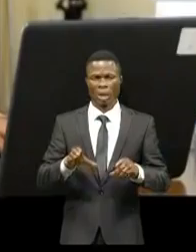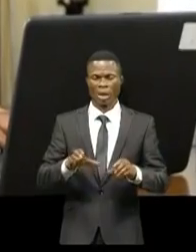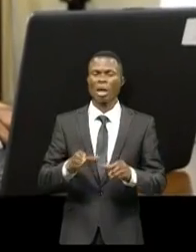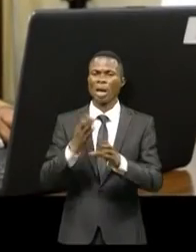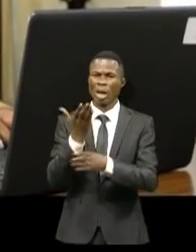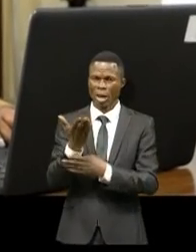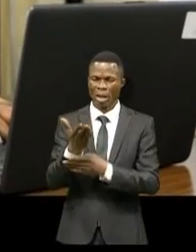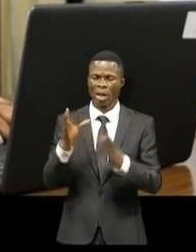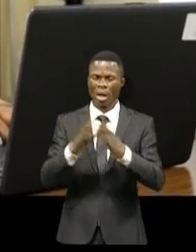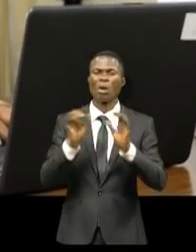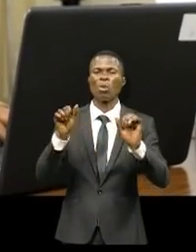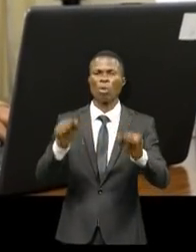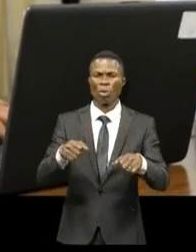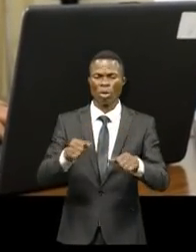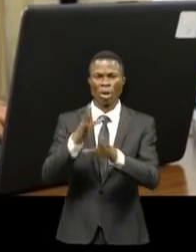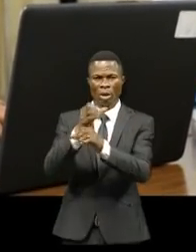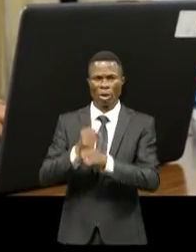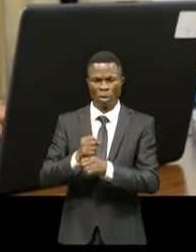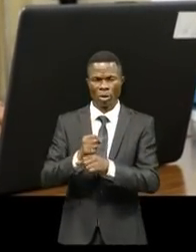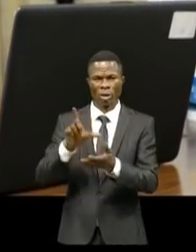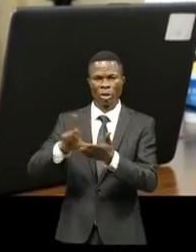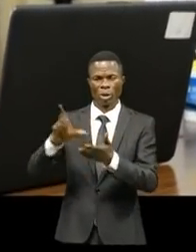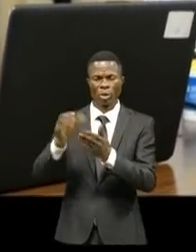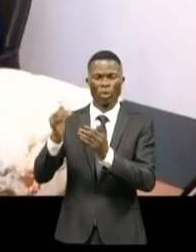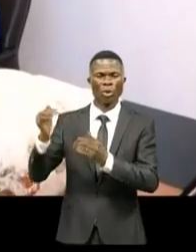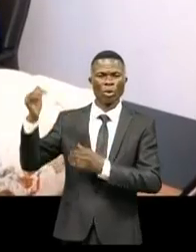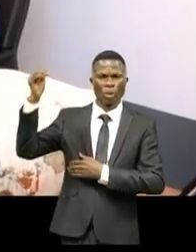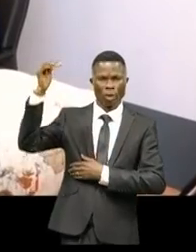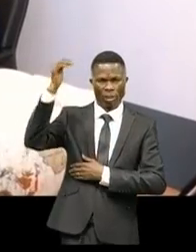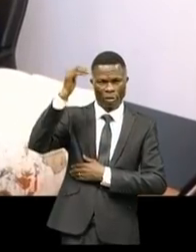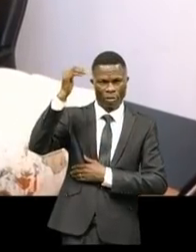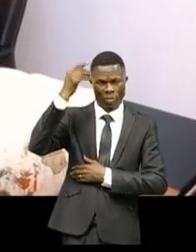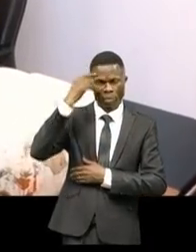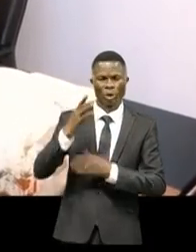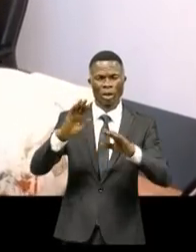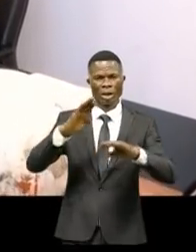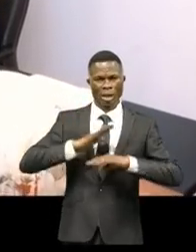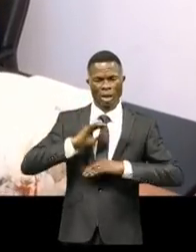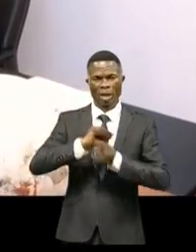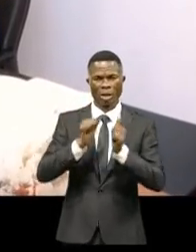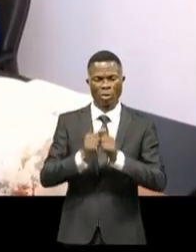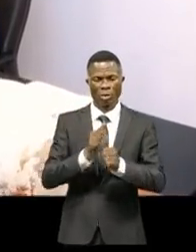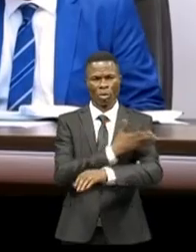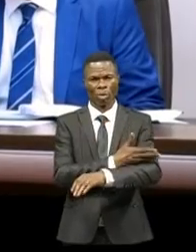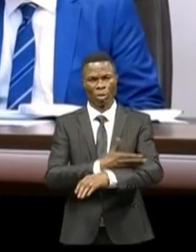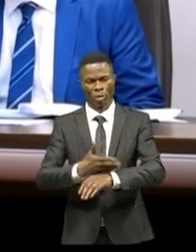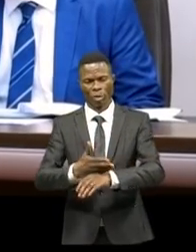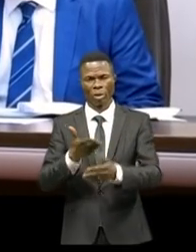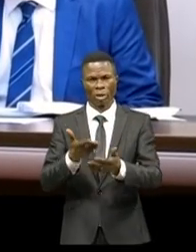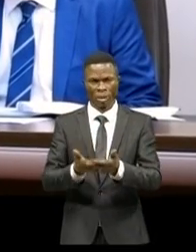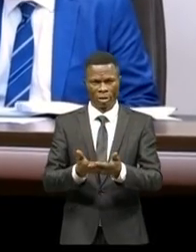éligible, avec une possibilité d'obtenir une allocation supérieure en vue de soulager ces problèmes de fragilité et des